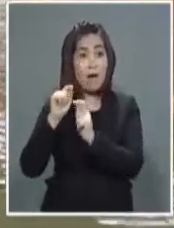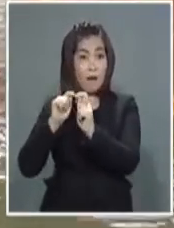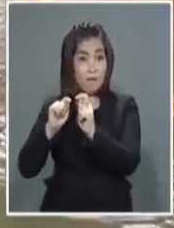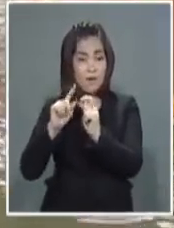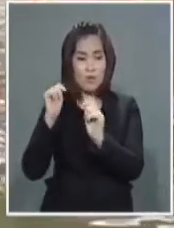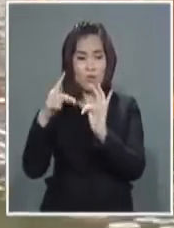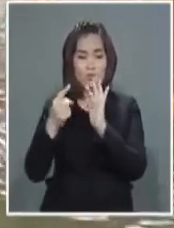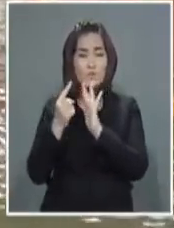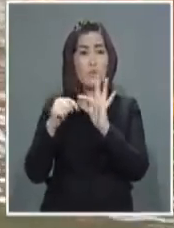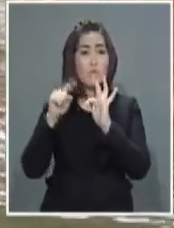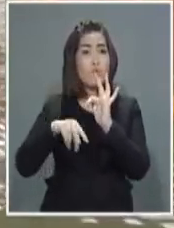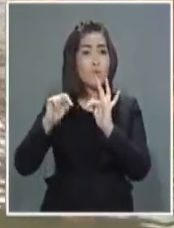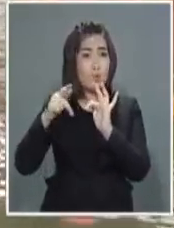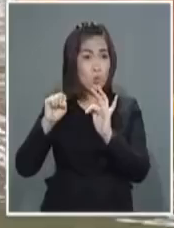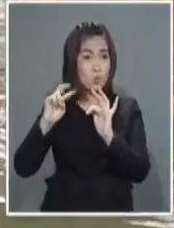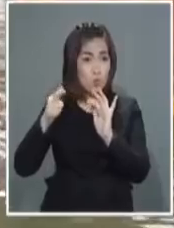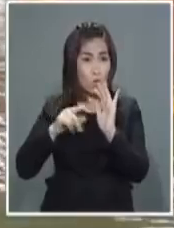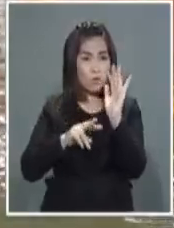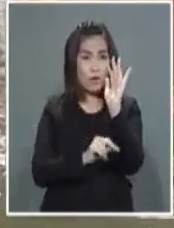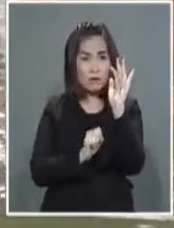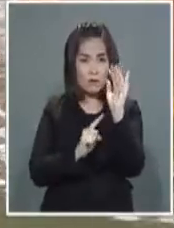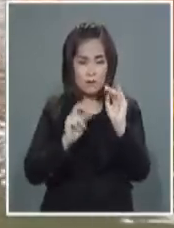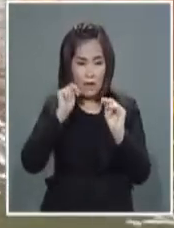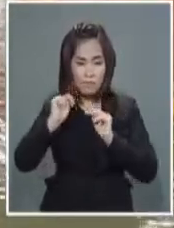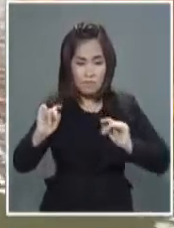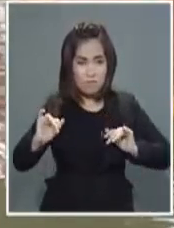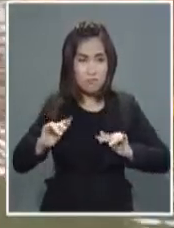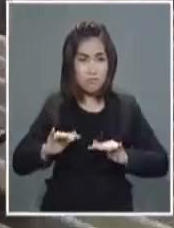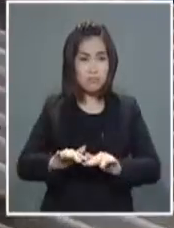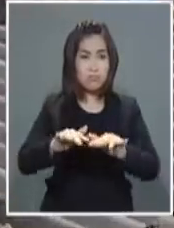ภอบางขันจังหวัดนครศรีธรรมราชนั้นไหลมาสมทบเพิ่มเติมค่ะ